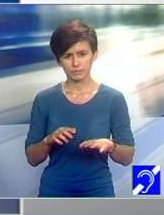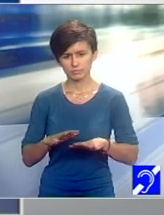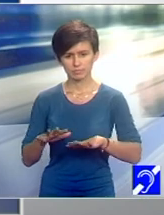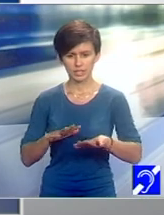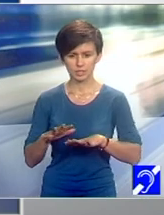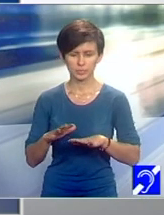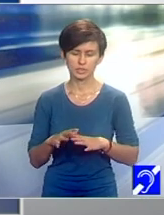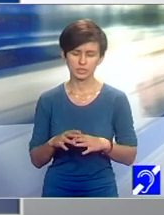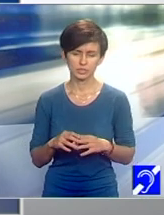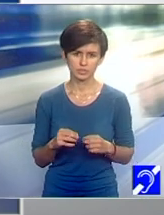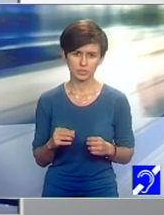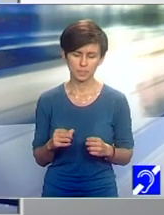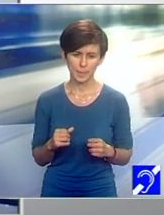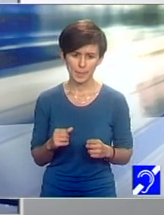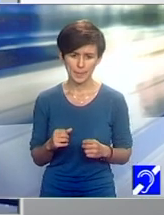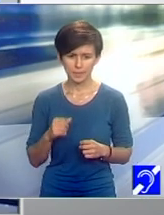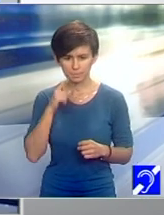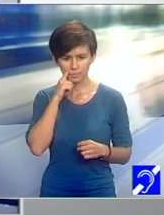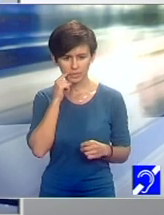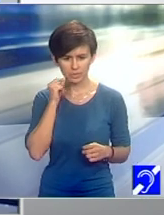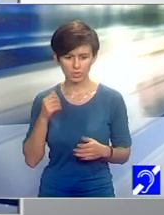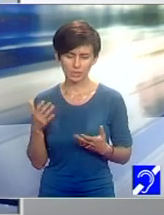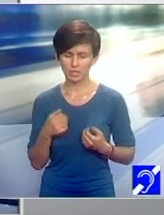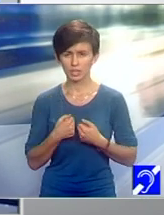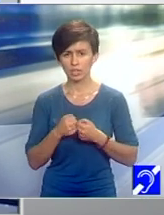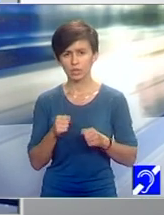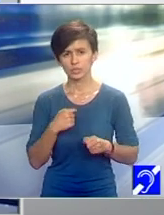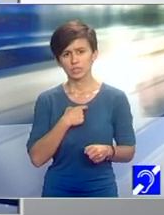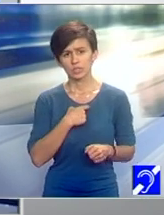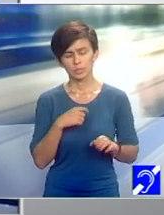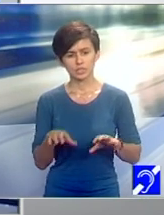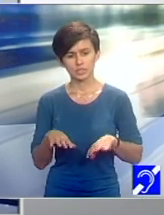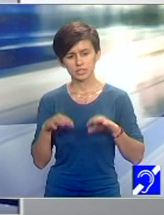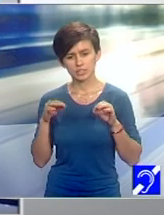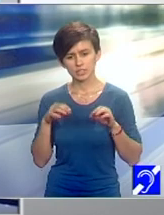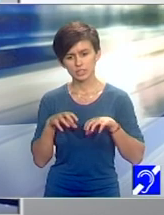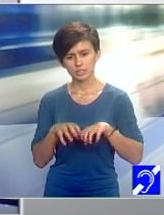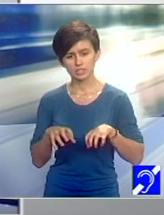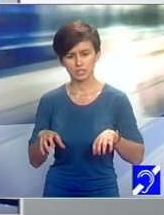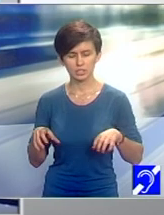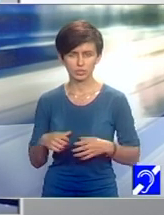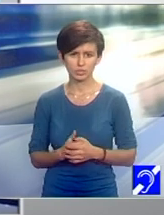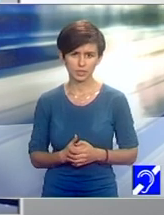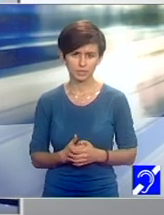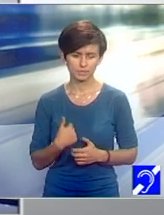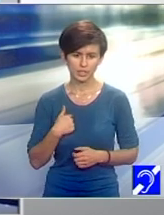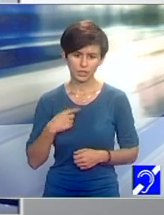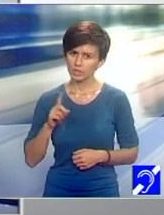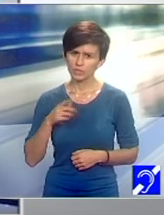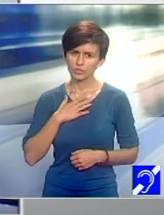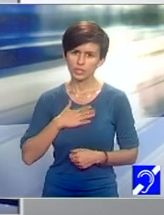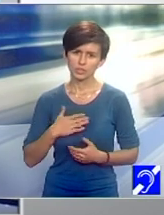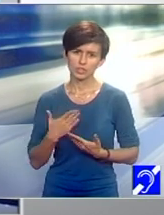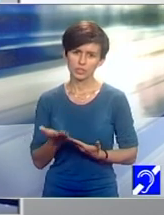și oameni care au terminat universitatea pot să găsească locuri. Deci nu vreau să dau impresia că eu nu cred